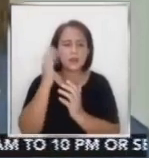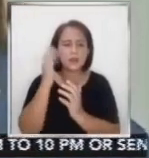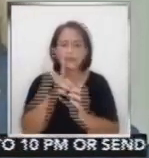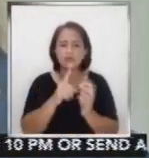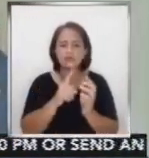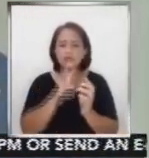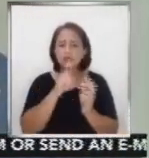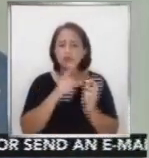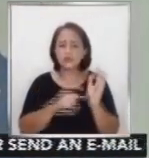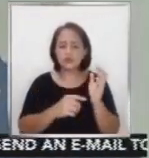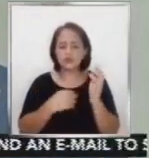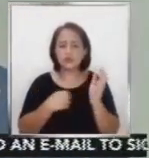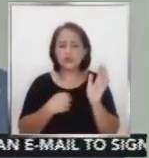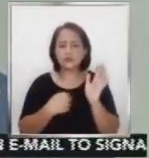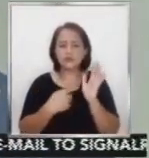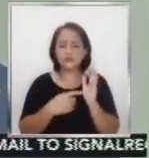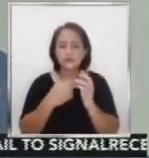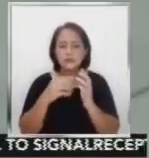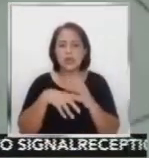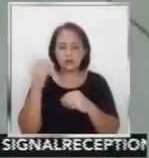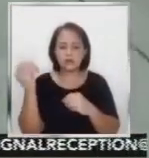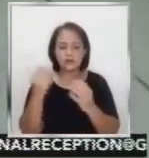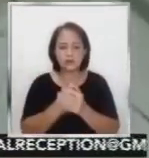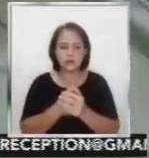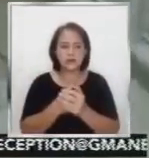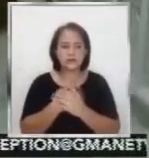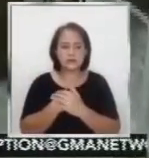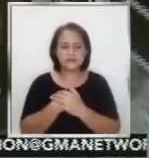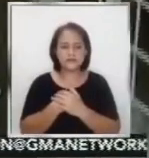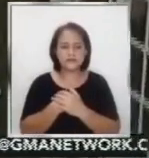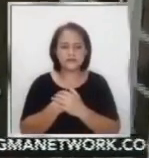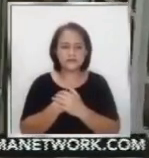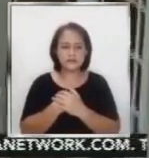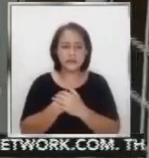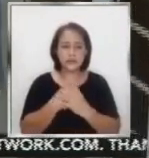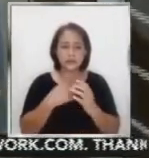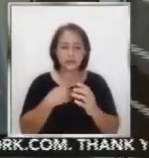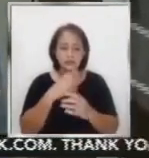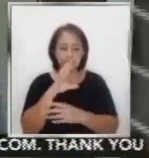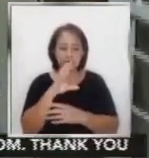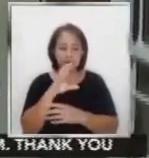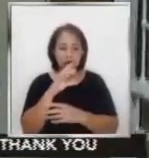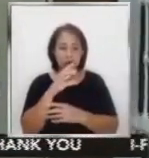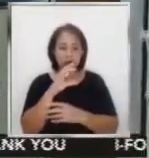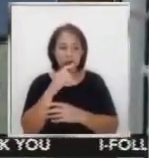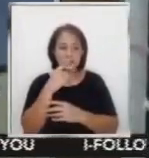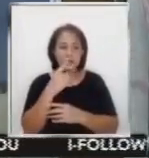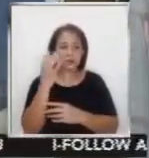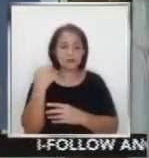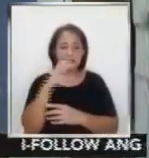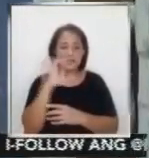hindi ako yun. At alam ko sa sarili ko, inesente ako. Kinumpirma ni Belarmino na nakarelasyon niya ang nobya ni Jiang